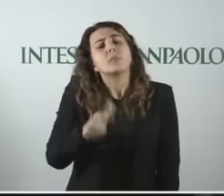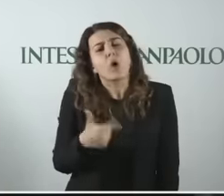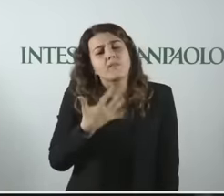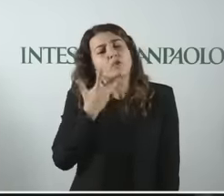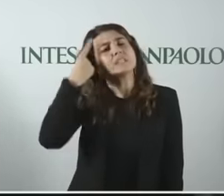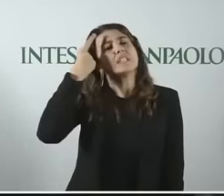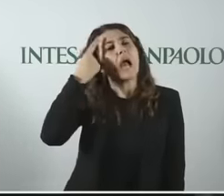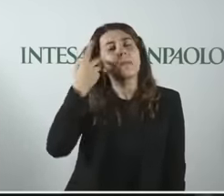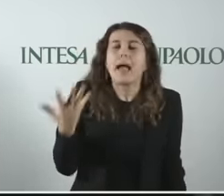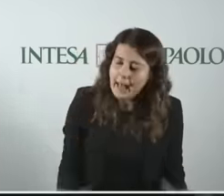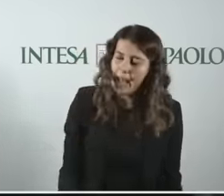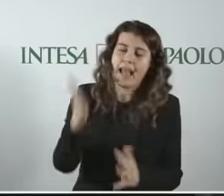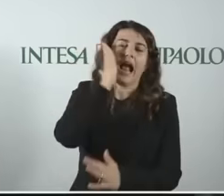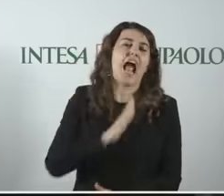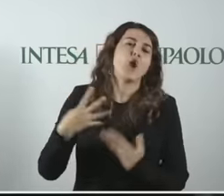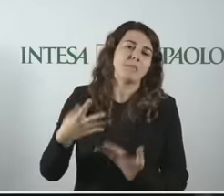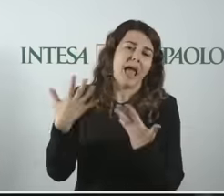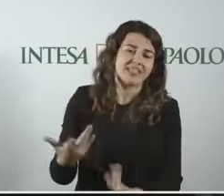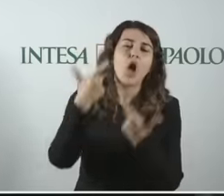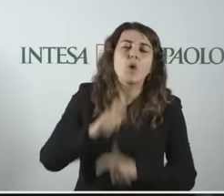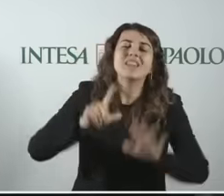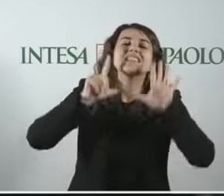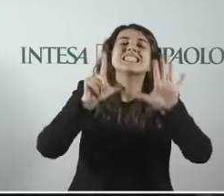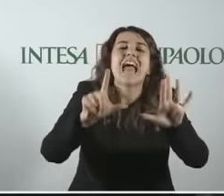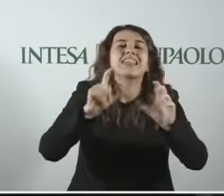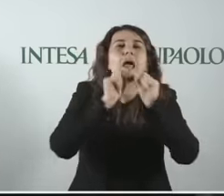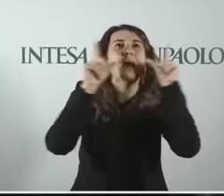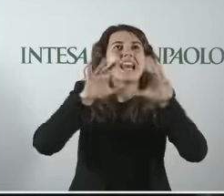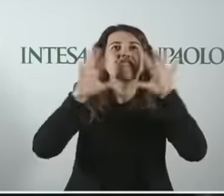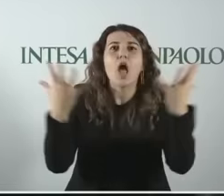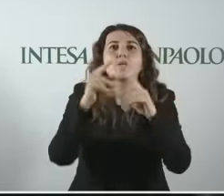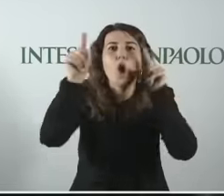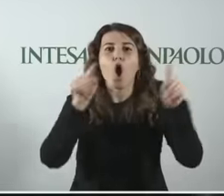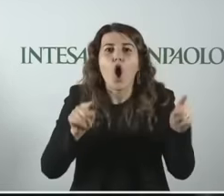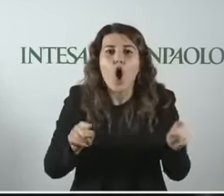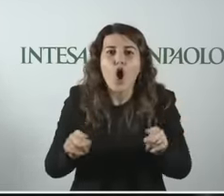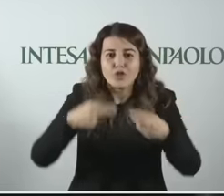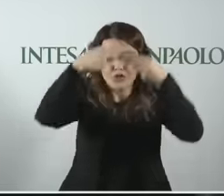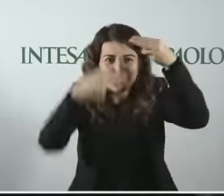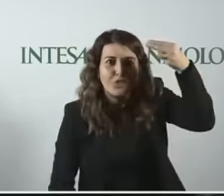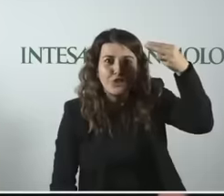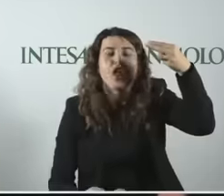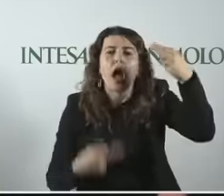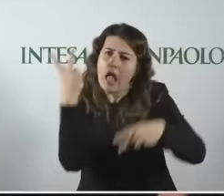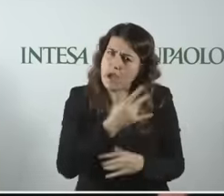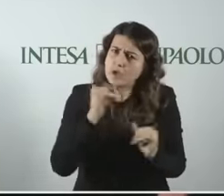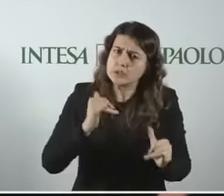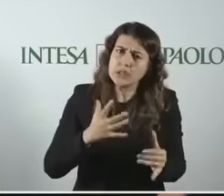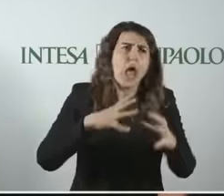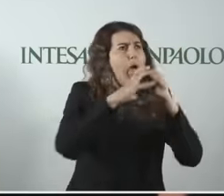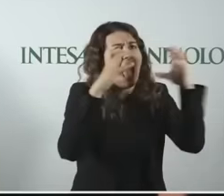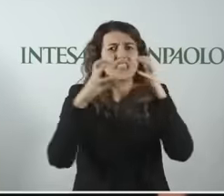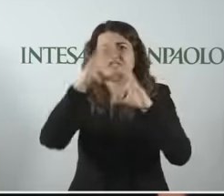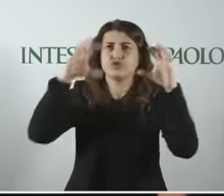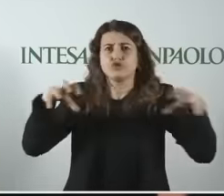Matteo non ci hanno messo il Colosseo perché la lista delle sette meraviglie del mondo tu dici è stata fatta nell'antichità Sì sono tutti i grandi edifici dell'antichità